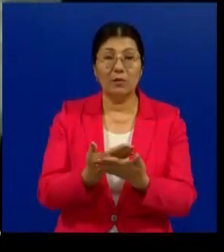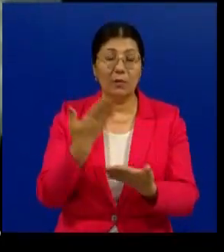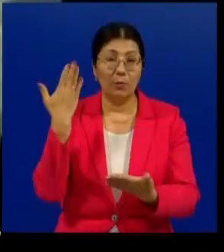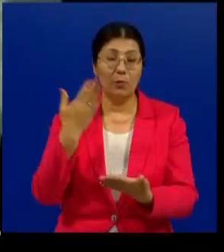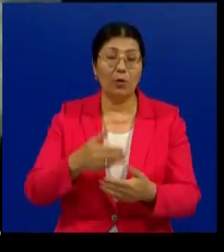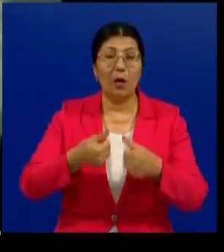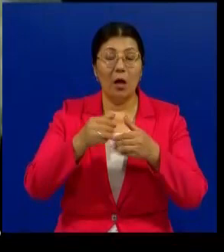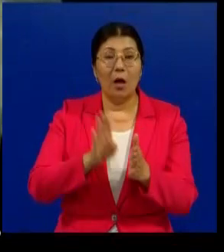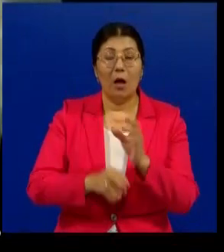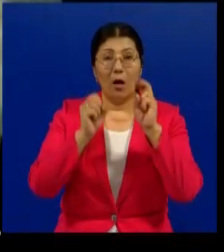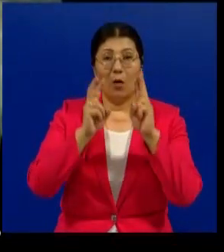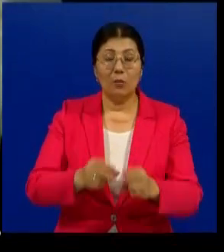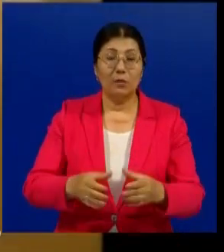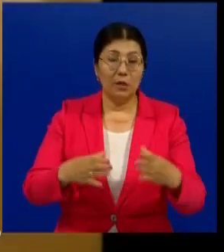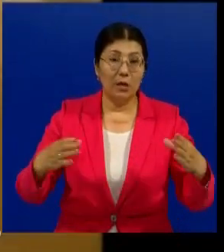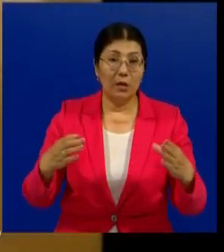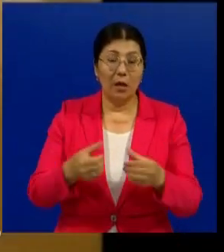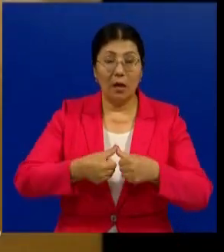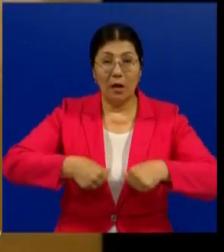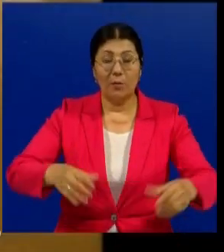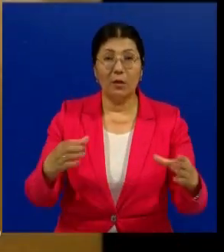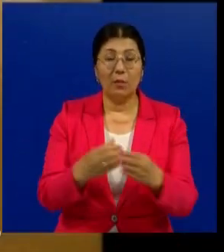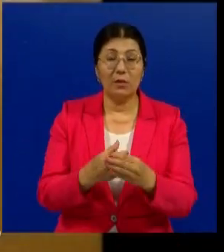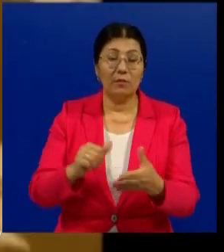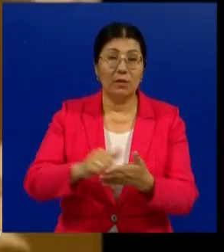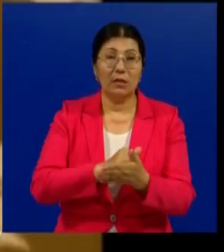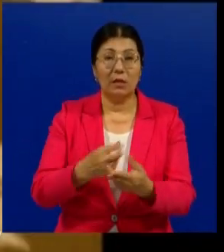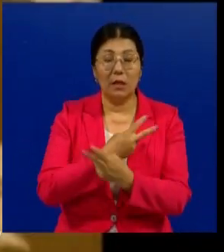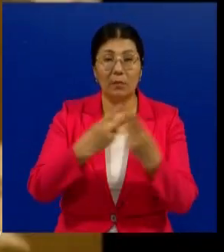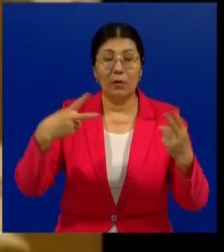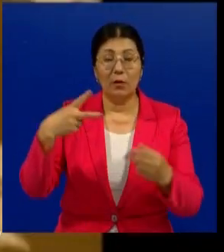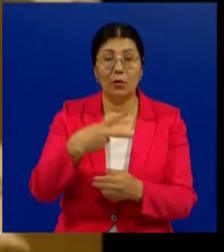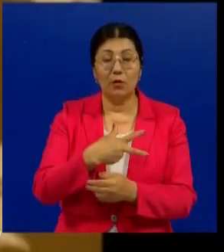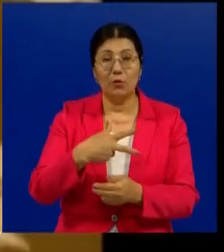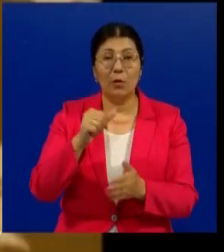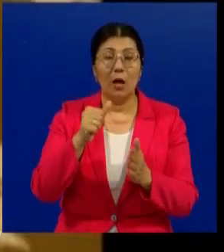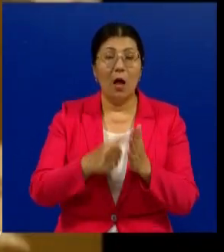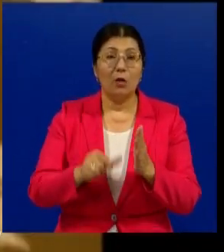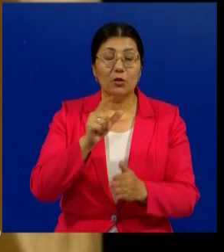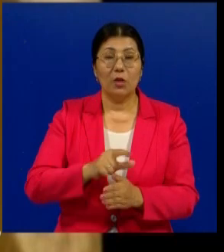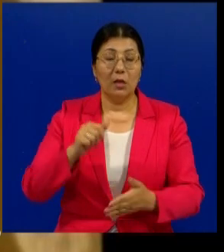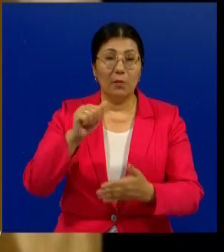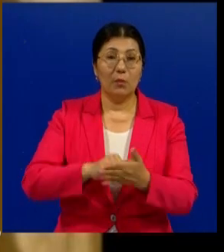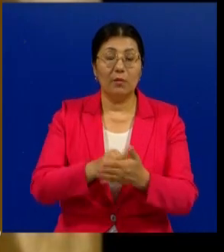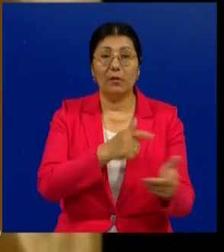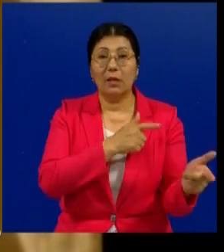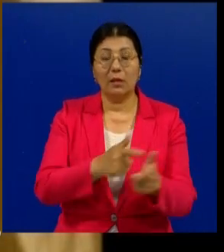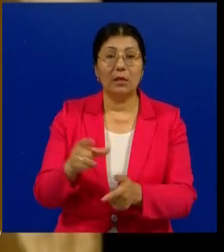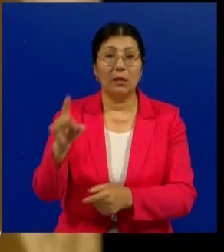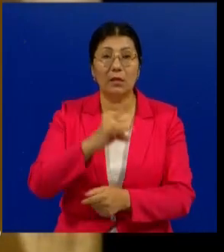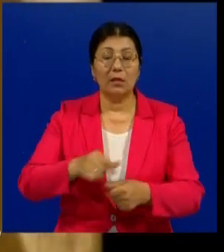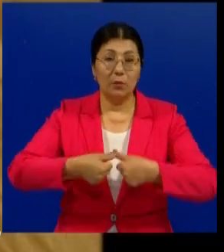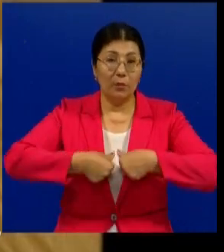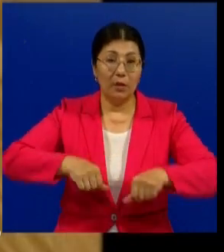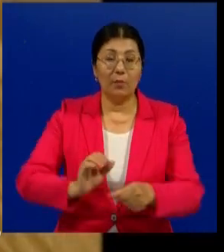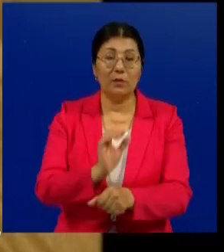ұлттық қауіпсіздік комитеті, прокуратура құжаттарын қайта қарады. Бүгінде 3600 адамның құжаты дайындалып, ақтау үшін республикалық комиссияға